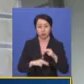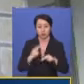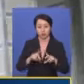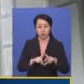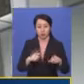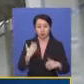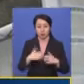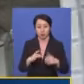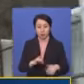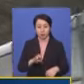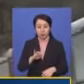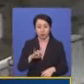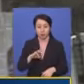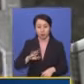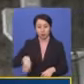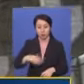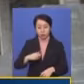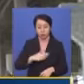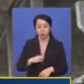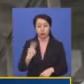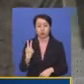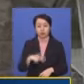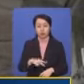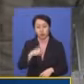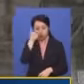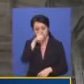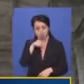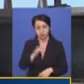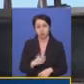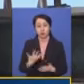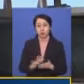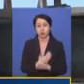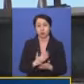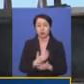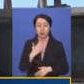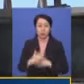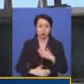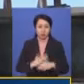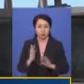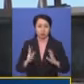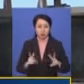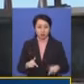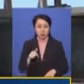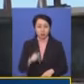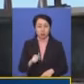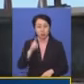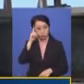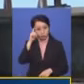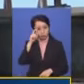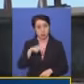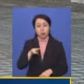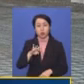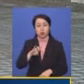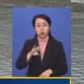здания в микрорайоне Береке, пустующего более 20 лет. Здесь будут собирать комбайны и тракторы. Кроме того, турецкая «Джад